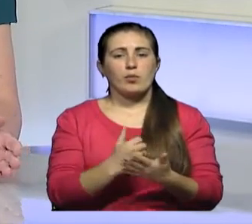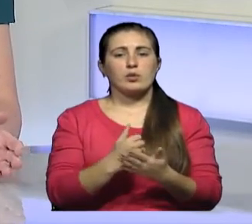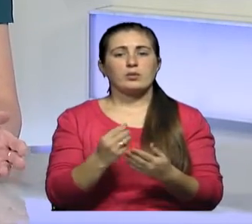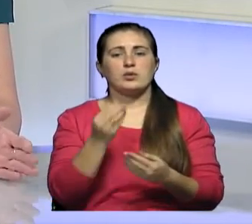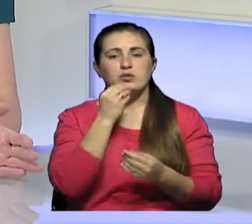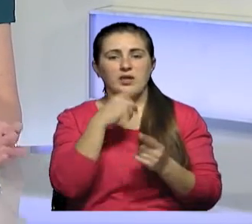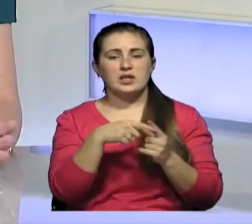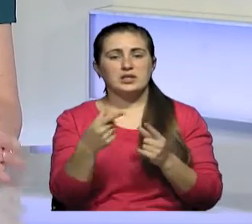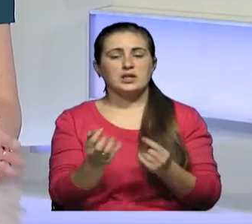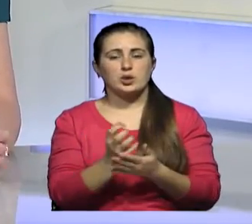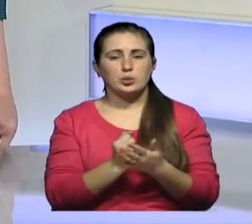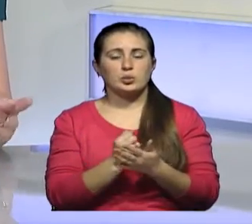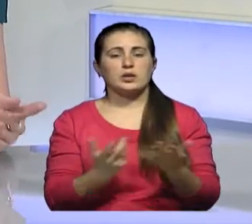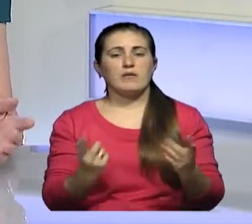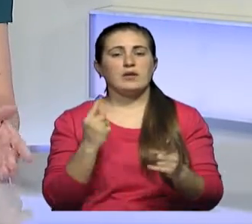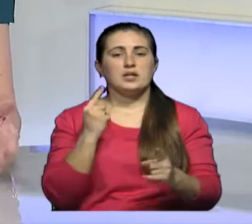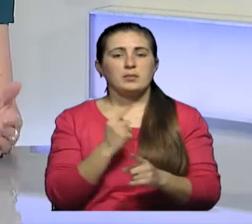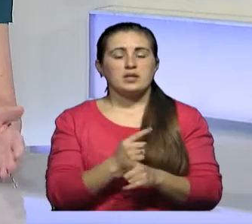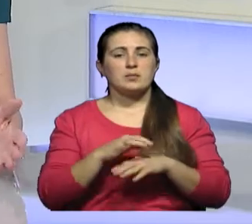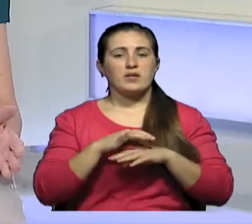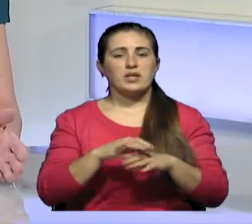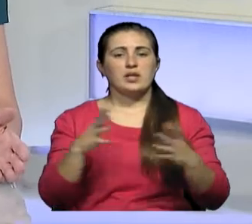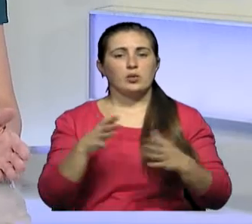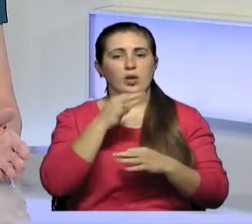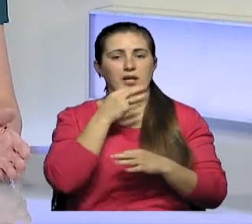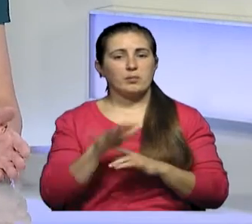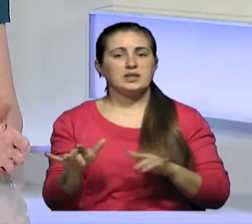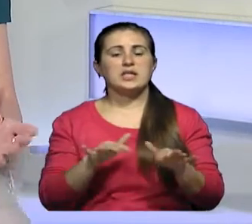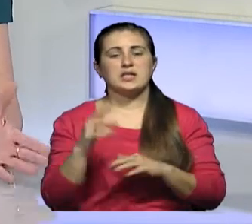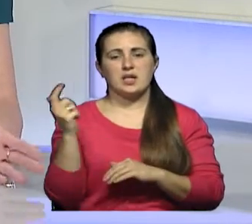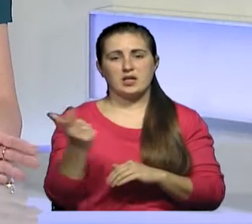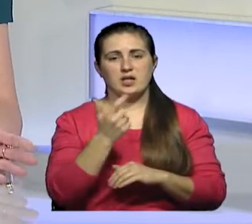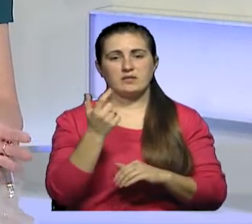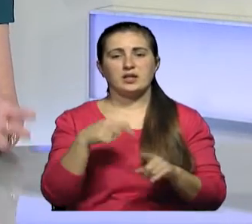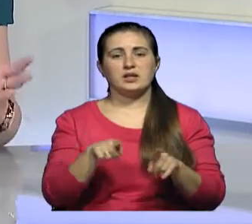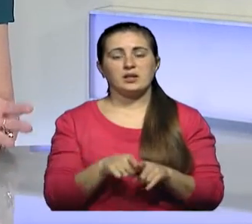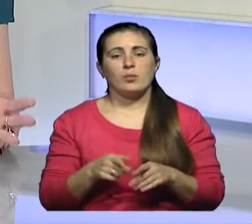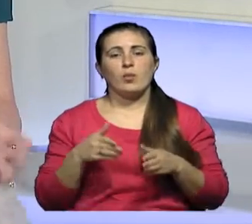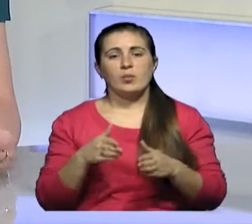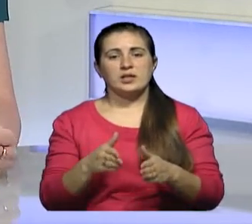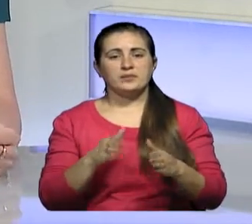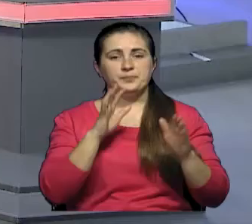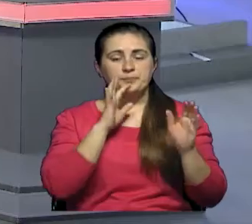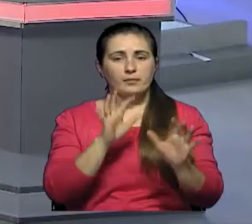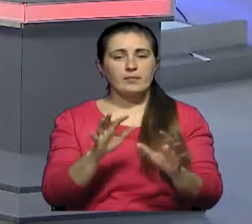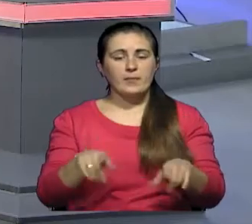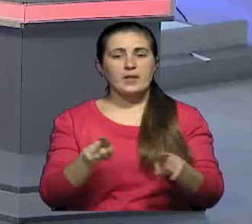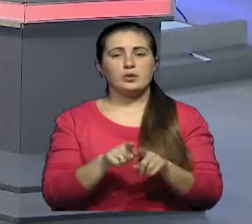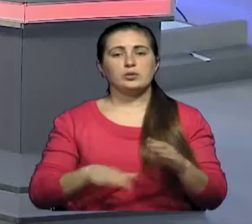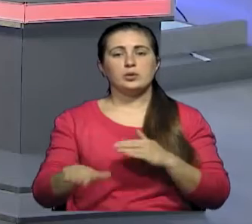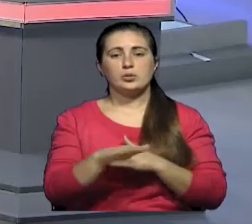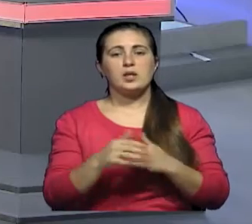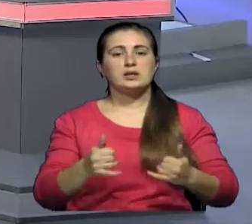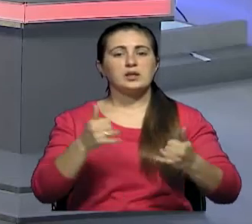ресурсов запретить проведение какой-либо деятельности хозяйственное таким образом охраняем данную территорию для